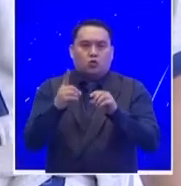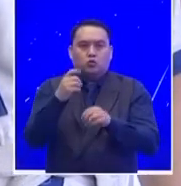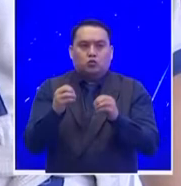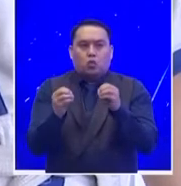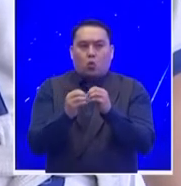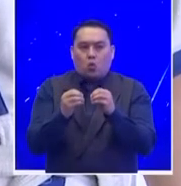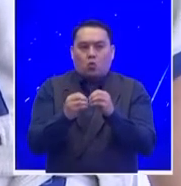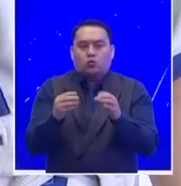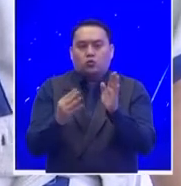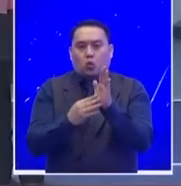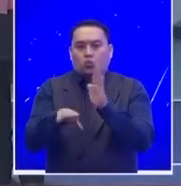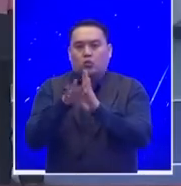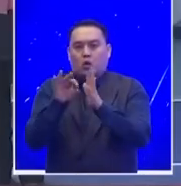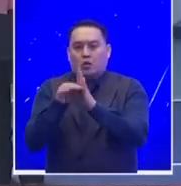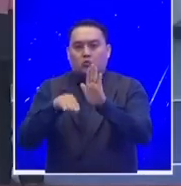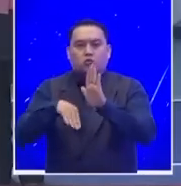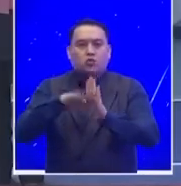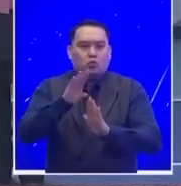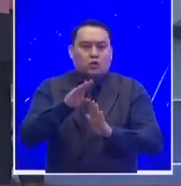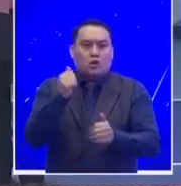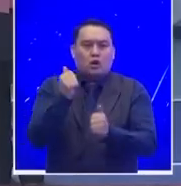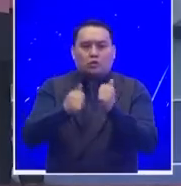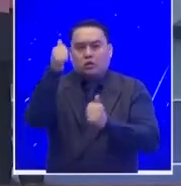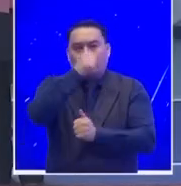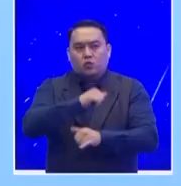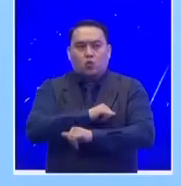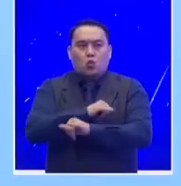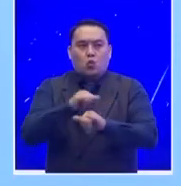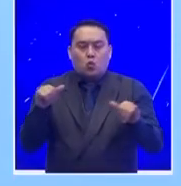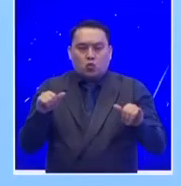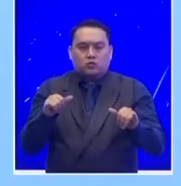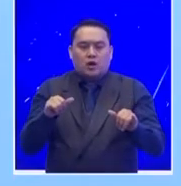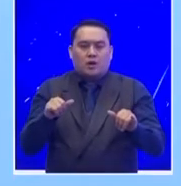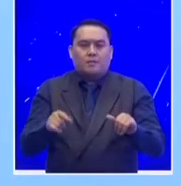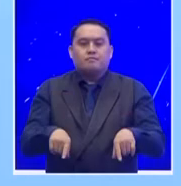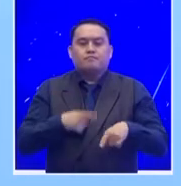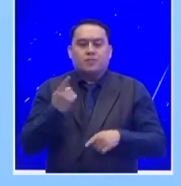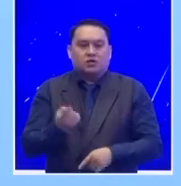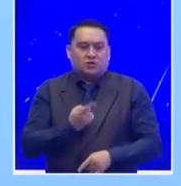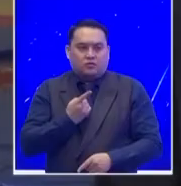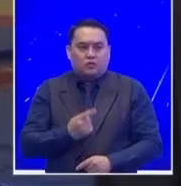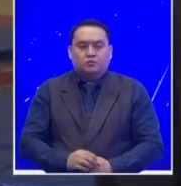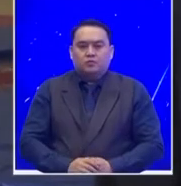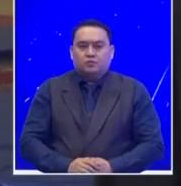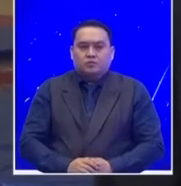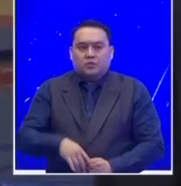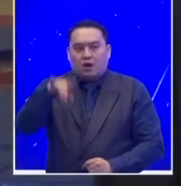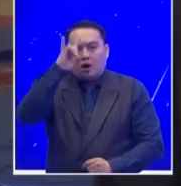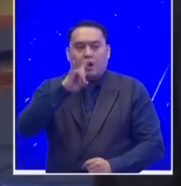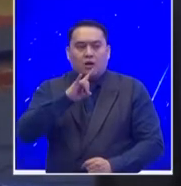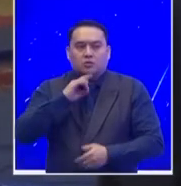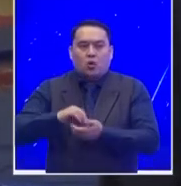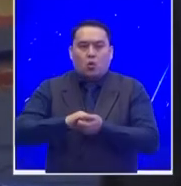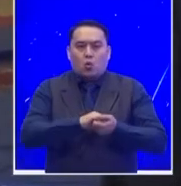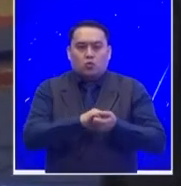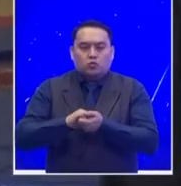салмақ дәрежесі бойынша мықтыларын анықтады. Жылдан жылға қатысушылар саны артып, шеберлік деңгейі өскен дейді спорт сарапшылары. Қазақ күресінің деңгейі жоғары